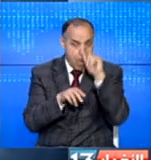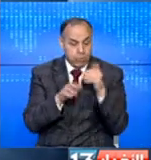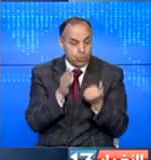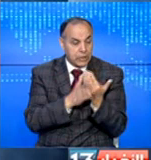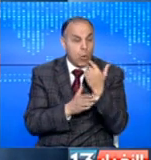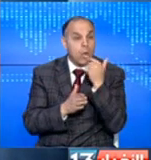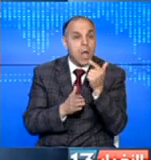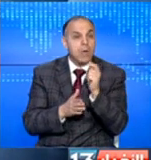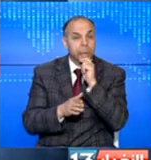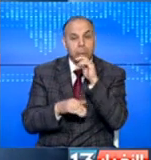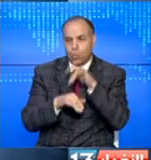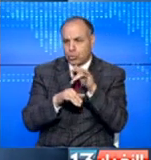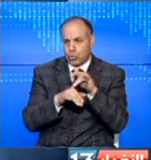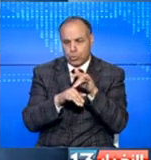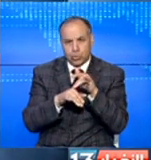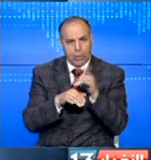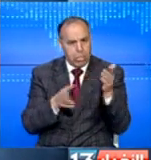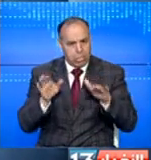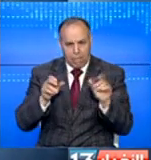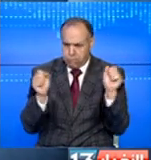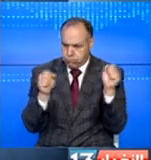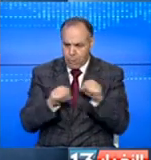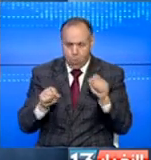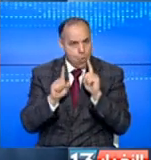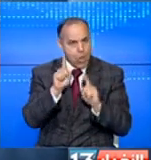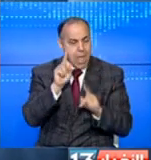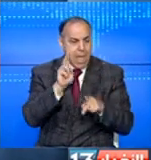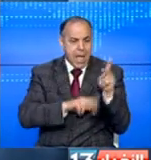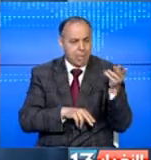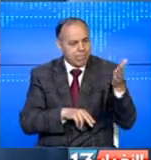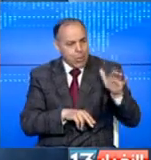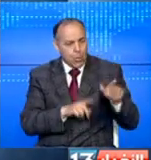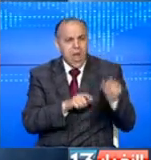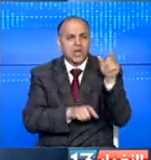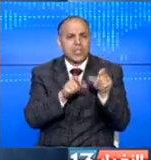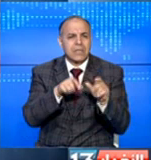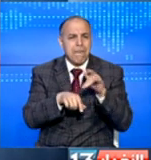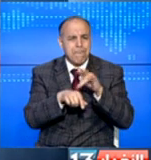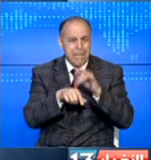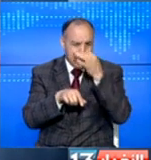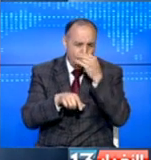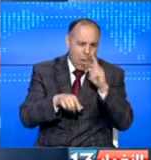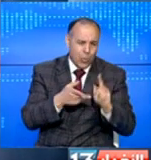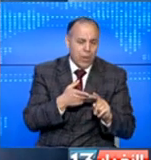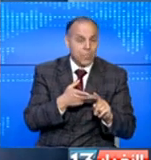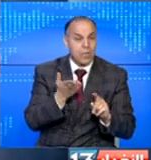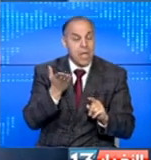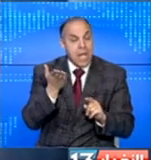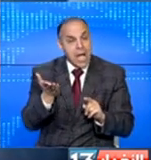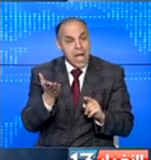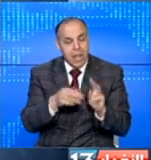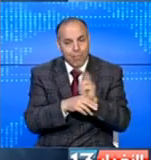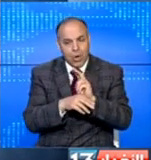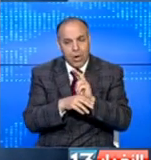المستجد لا يتسبب في عدد وفيات كبيرة، وأن أغلب المتوفين به أشخاص يعانون أمراضا أخرى.